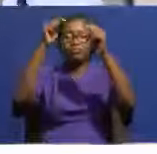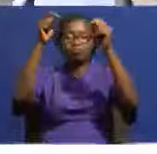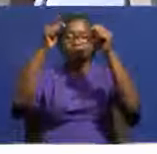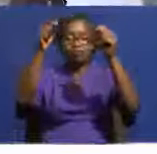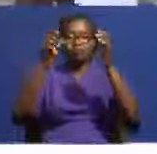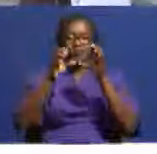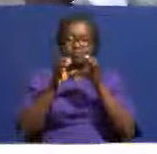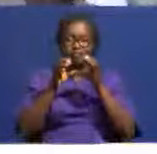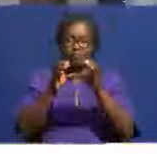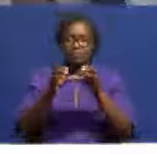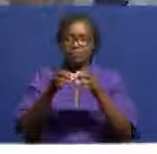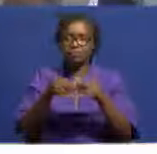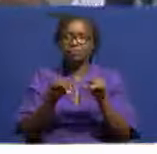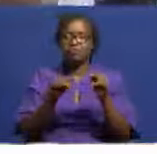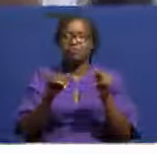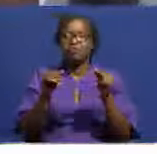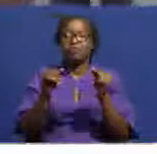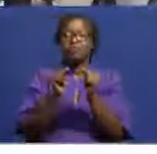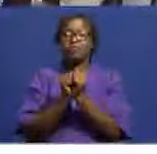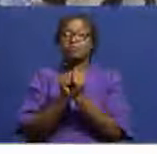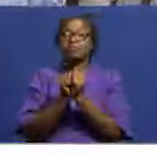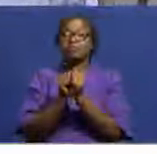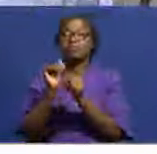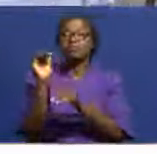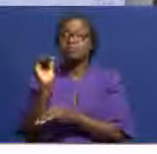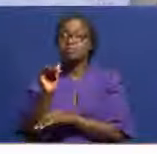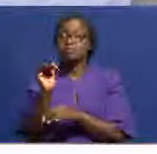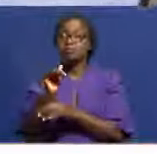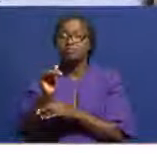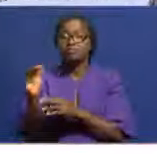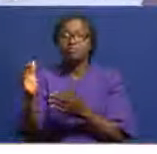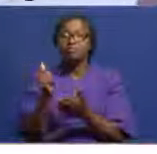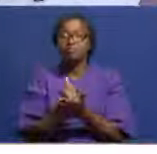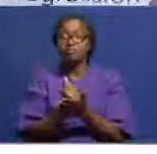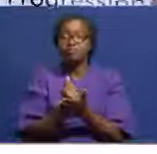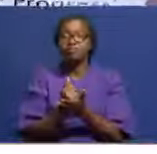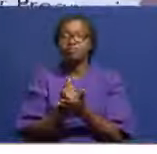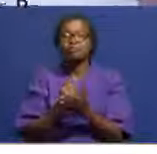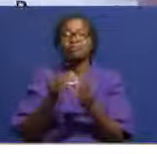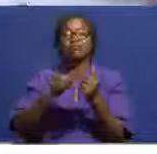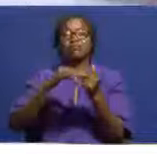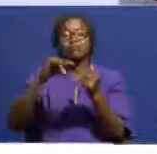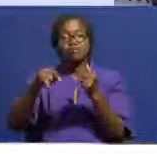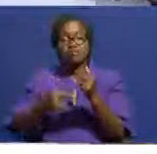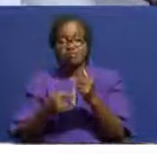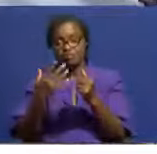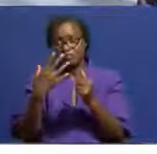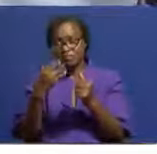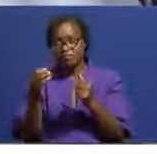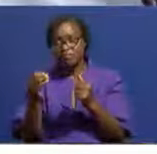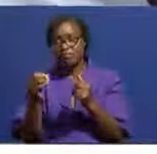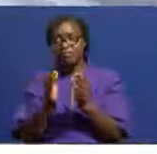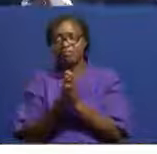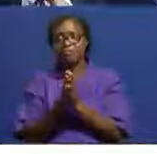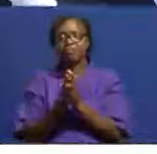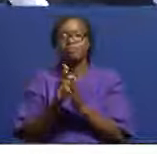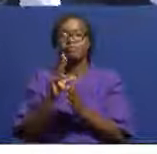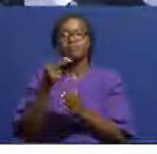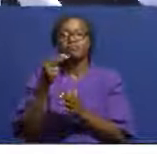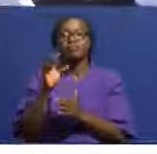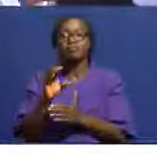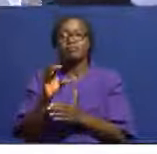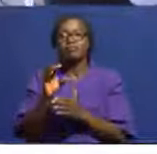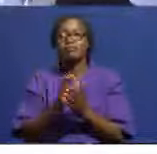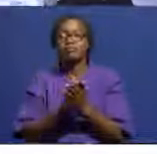kushinikiza utekelezaji wa maswala 10 waliowasilisha, ikiwemo uajiri wa hudumu 8500 wa mpango wa serikali wa afya kwa wote,